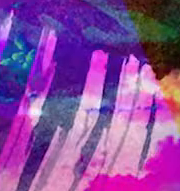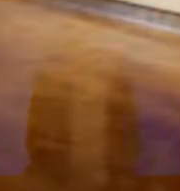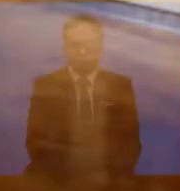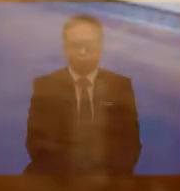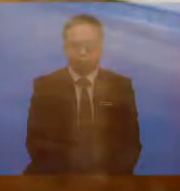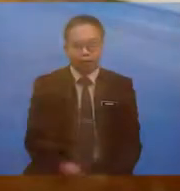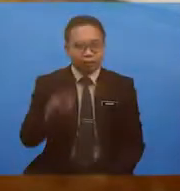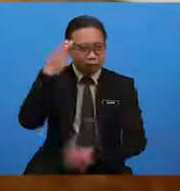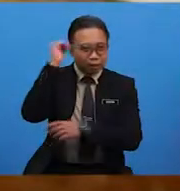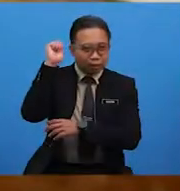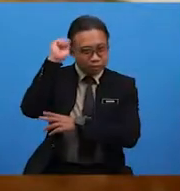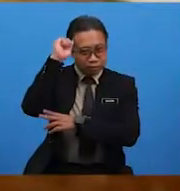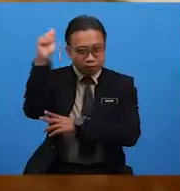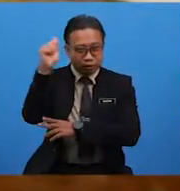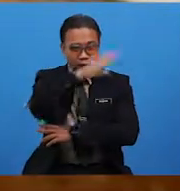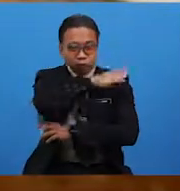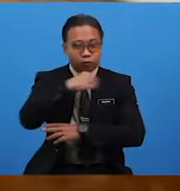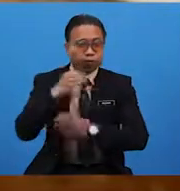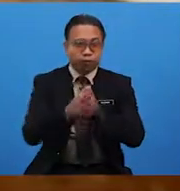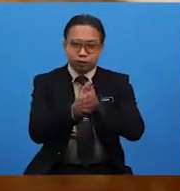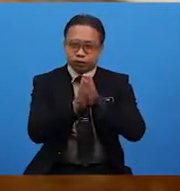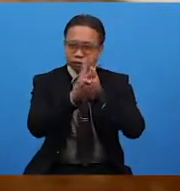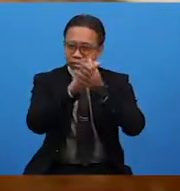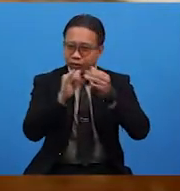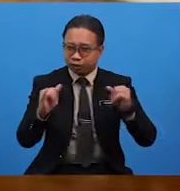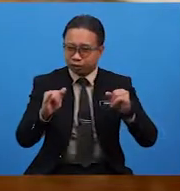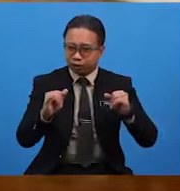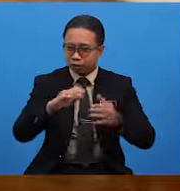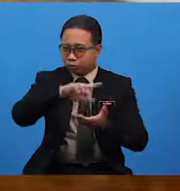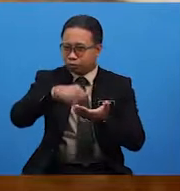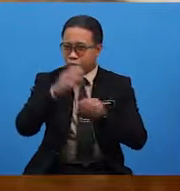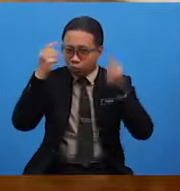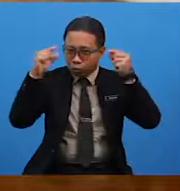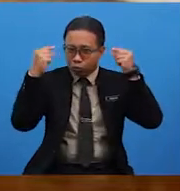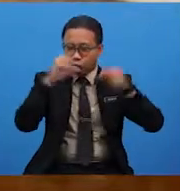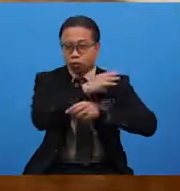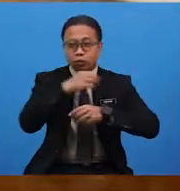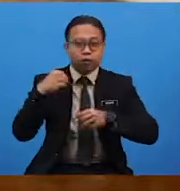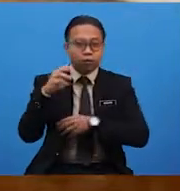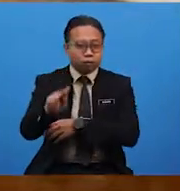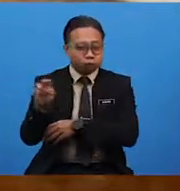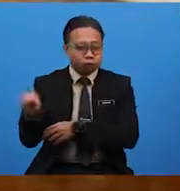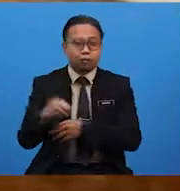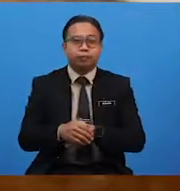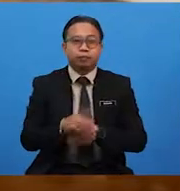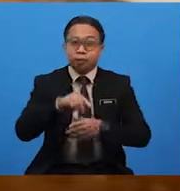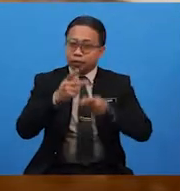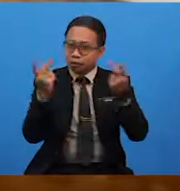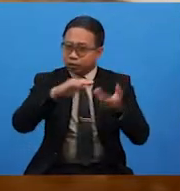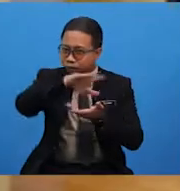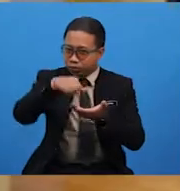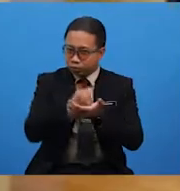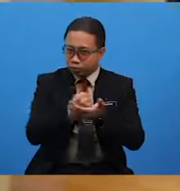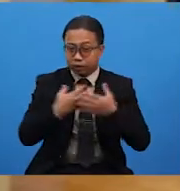Hai assalamualaikum dan salam sejahtera kepada semua guru guru dan pelajar pelajar tingkatan 6 diluar sana apa kabar semua pihak